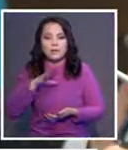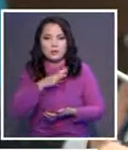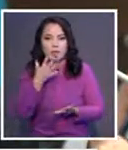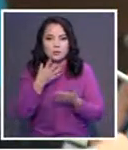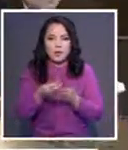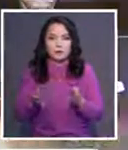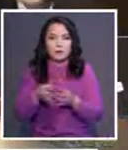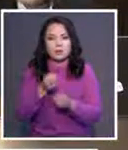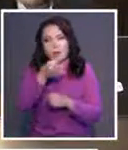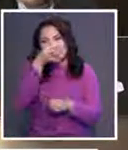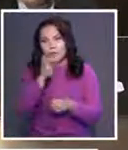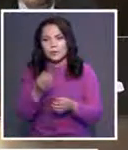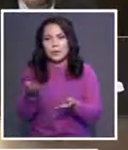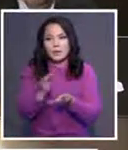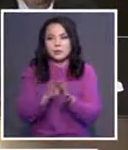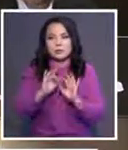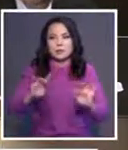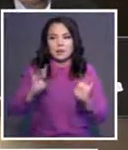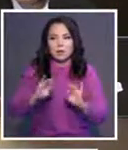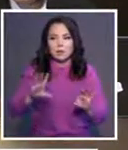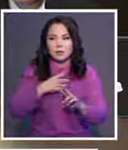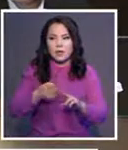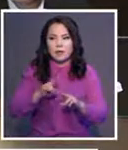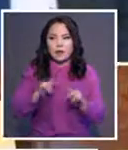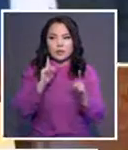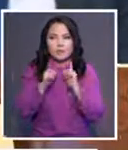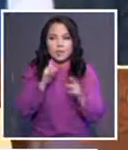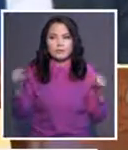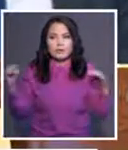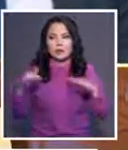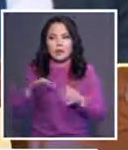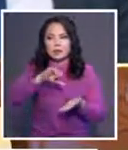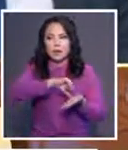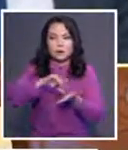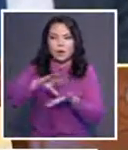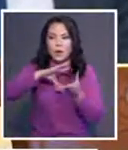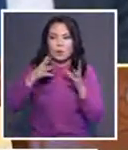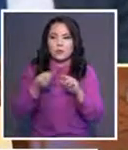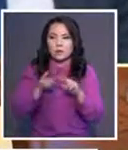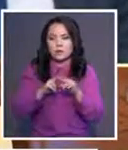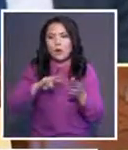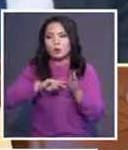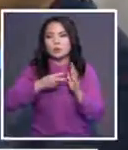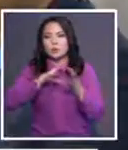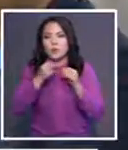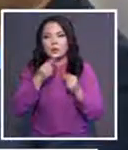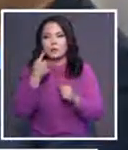негізделген елдердің тәжірибесі таныстырылды. Бұдан бөлек жиын барысында ағымдағы жылдың қорытындылары шығарылып, алдағы жоспарлар